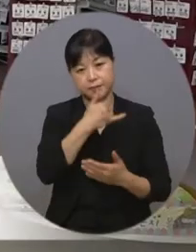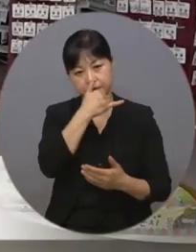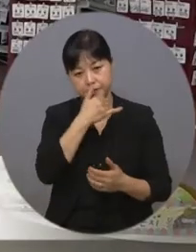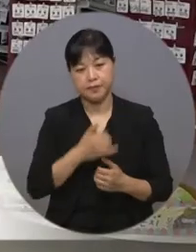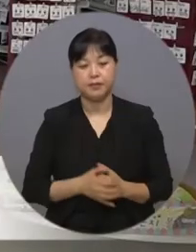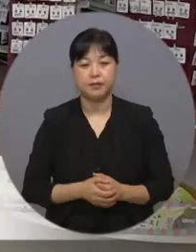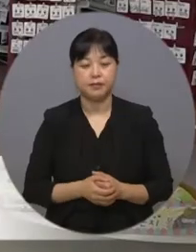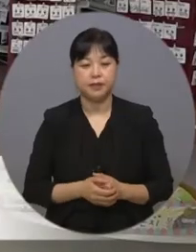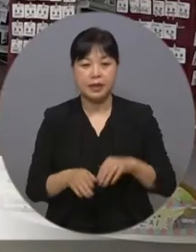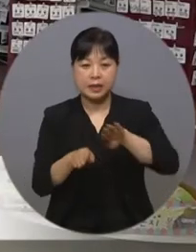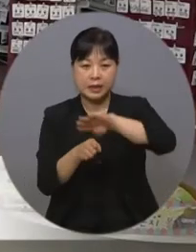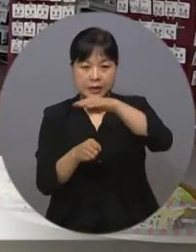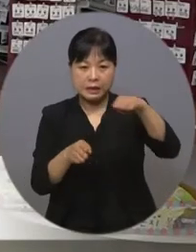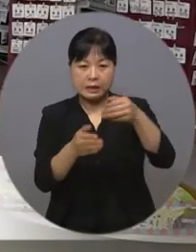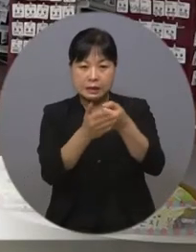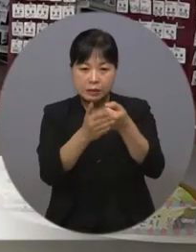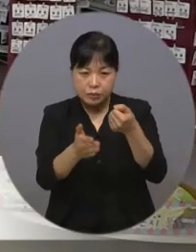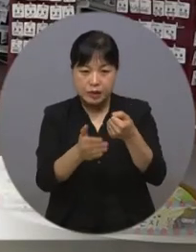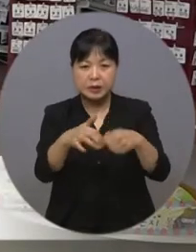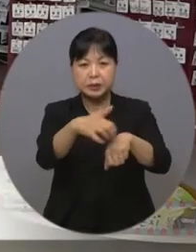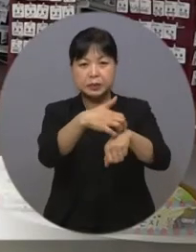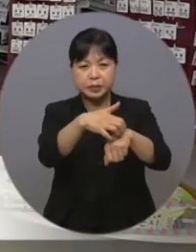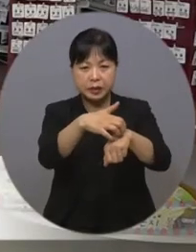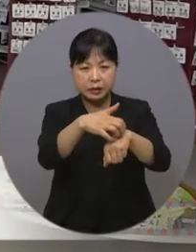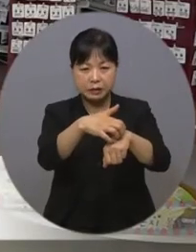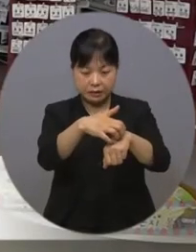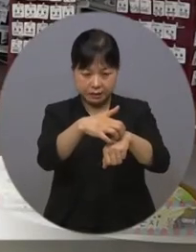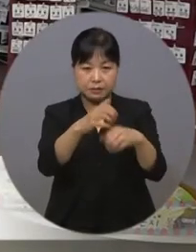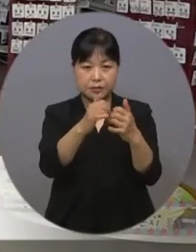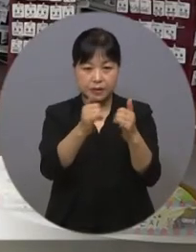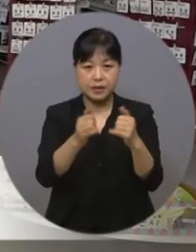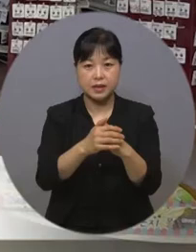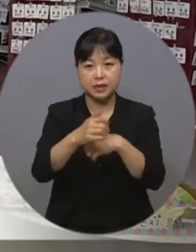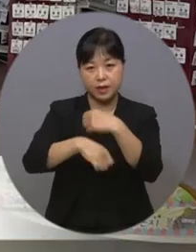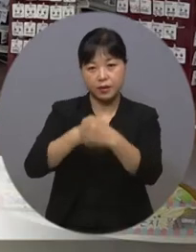이런 턱 때문에 불편하셨던 분들이 자유롭게 오셔서